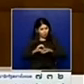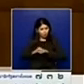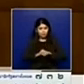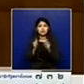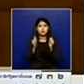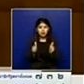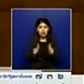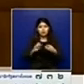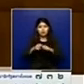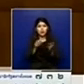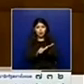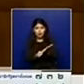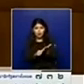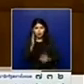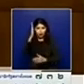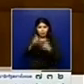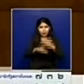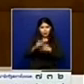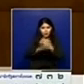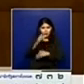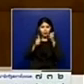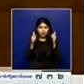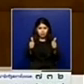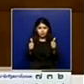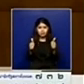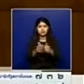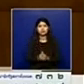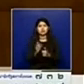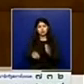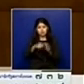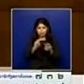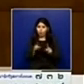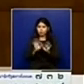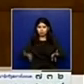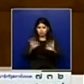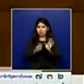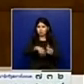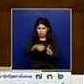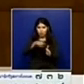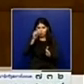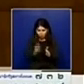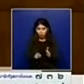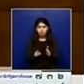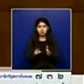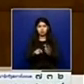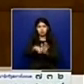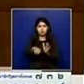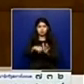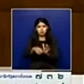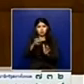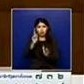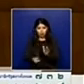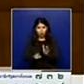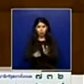ขที่นำพาประเทศไปสู่อนาคตที่ดีขึ้นนะครับอย่างมีหลักการมีเหตุผลนะครับมีความถูกต้องต